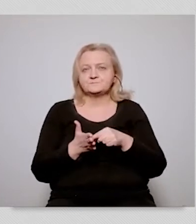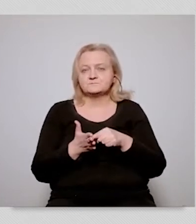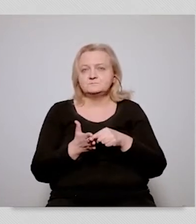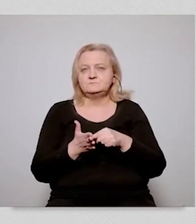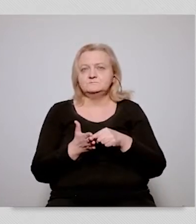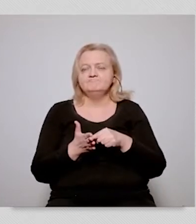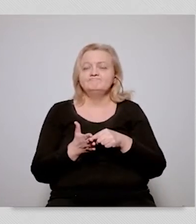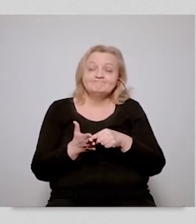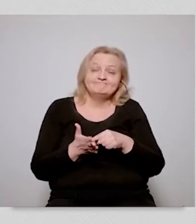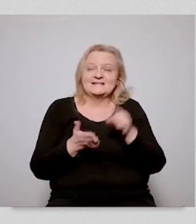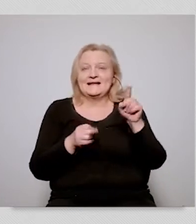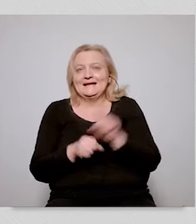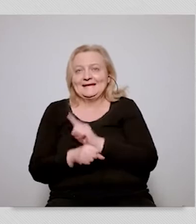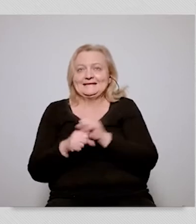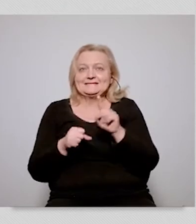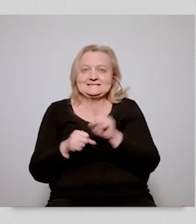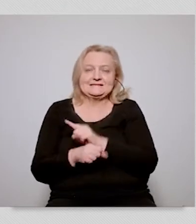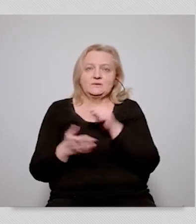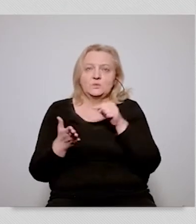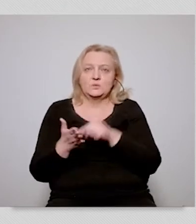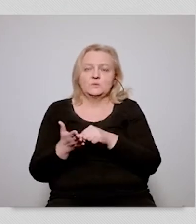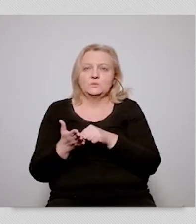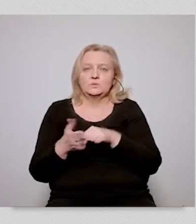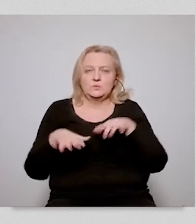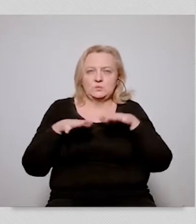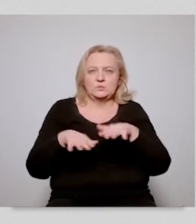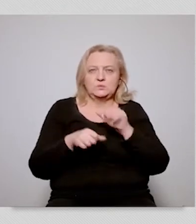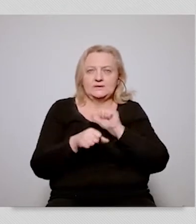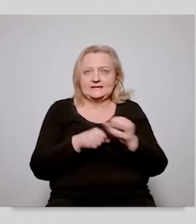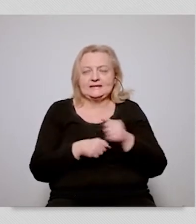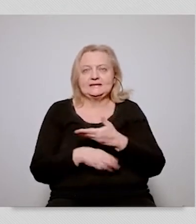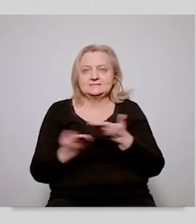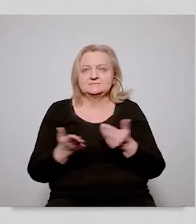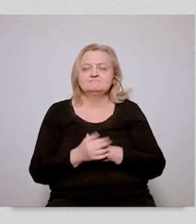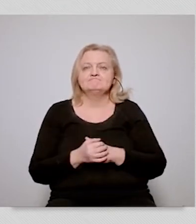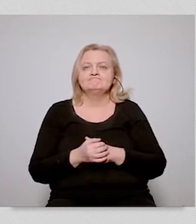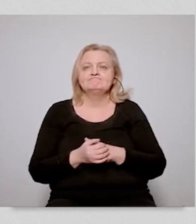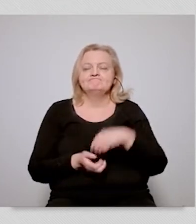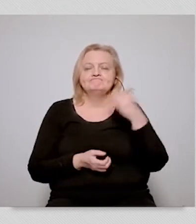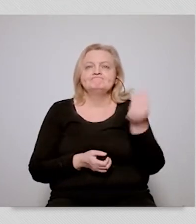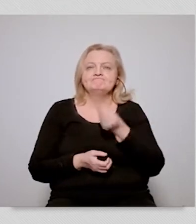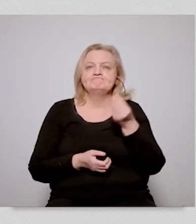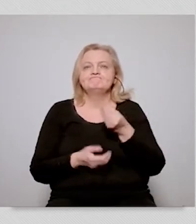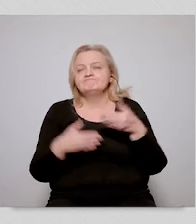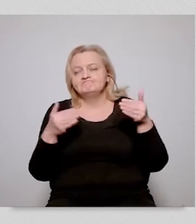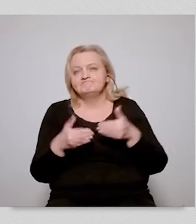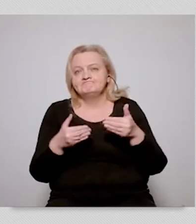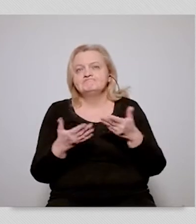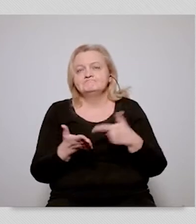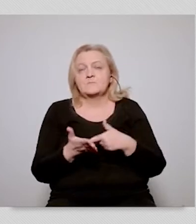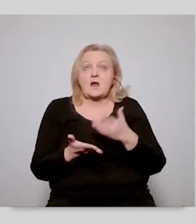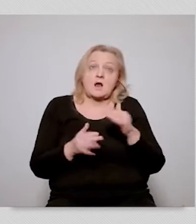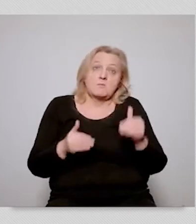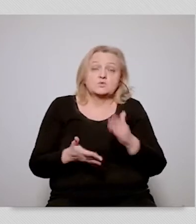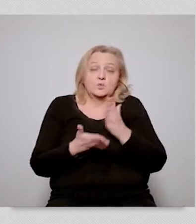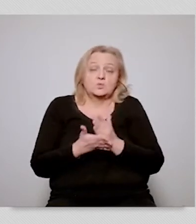pułapek jest bardzo dużo, które jeszcze mogą być, czy już